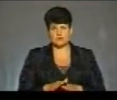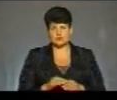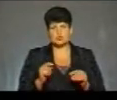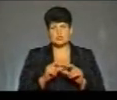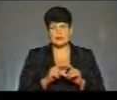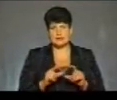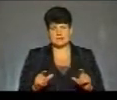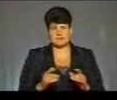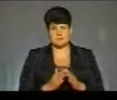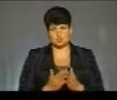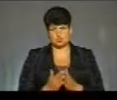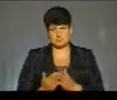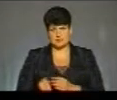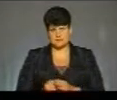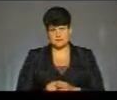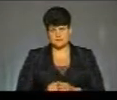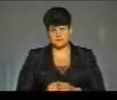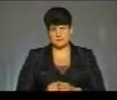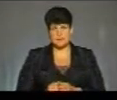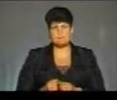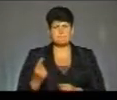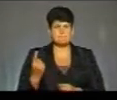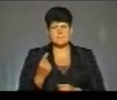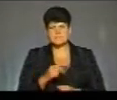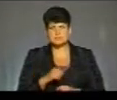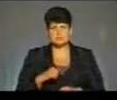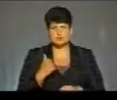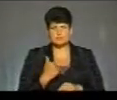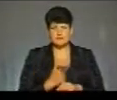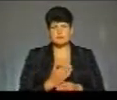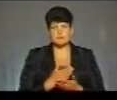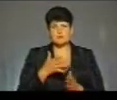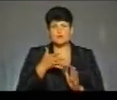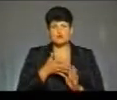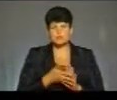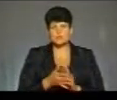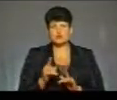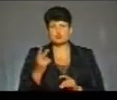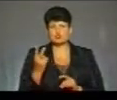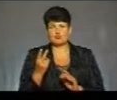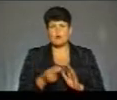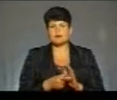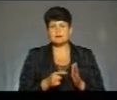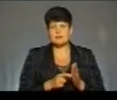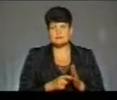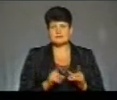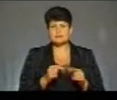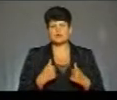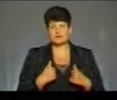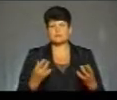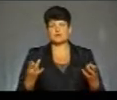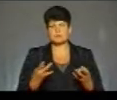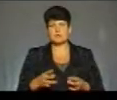шкільними підручниками. Перше і найголовніше, це ми маємо розуміти, що другокласники, те, що нам необхідно